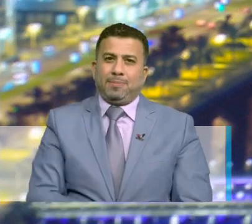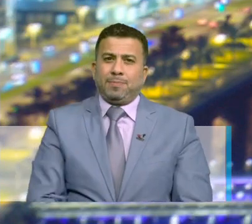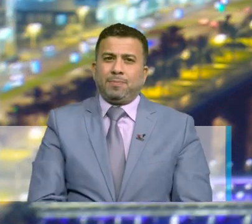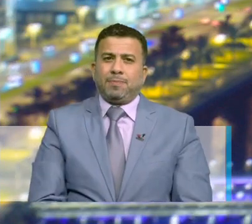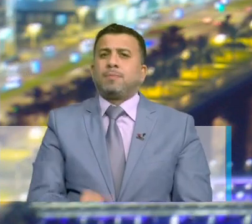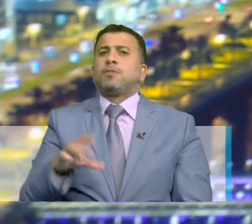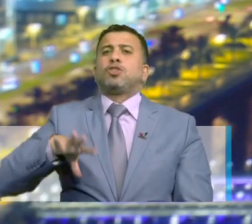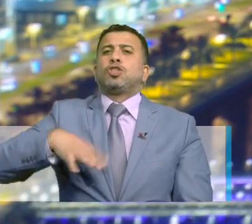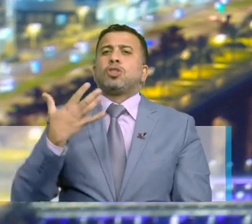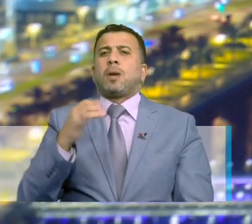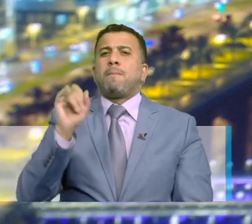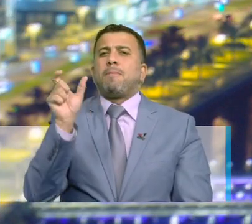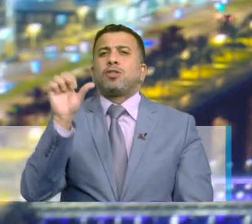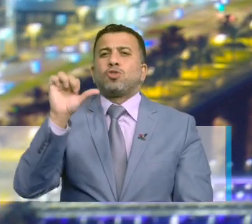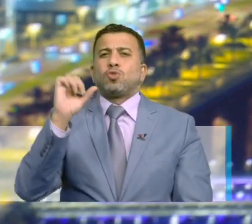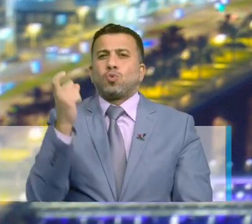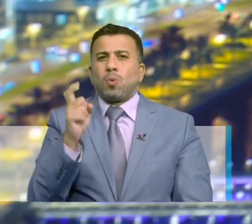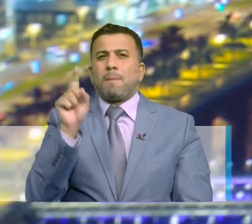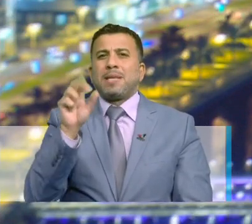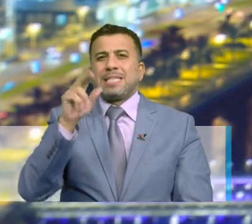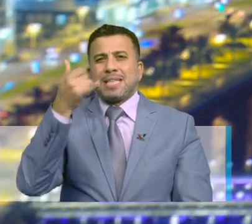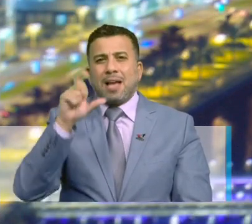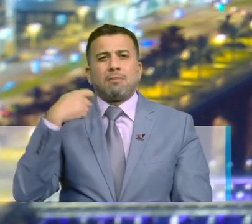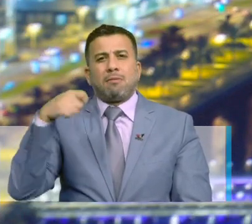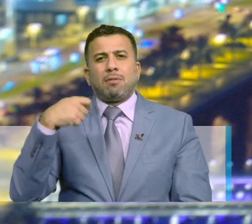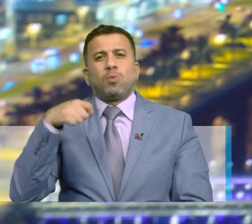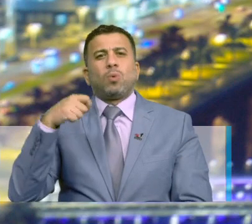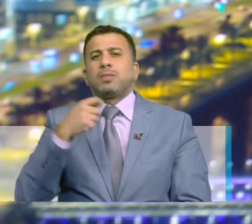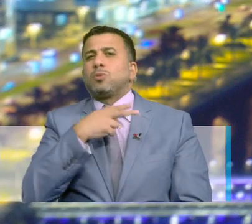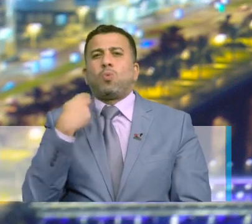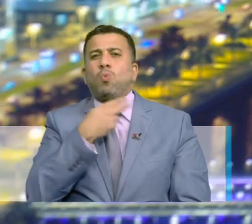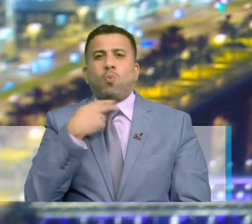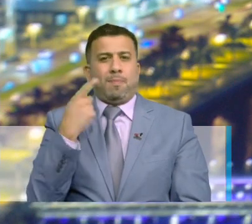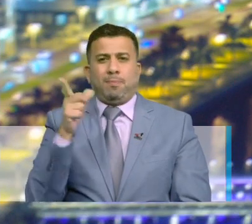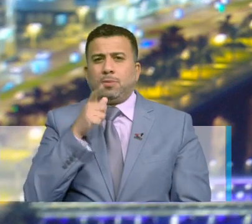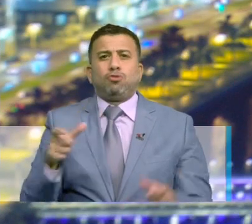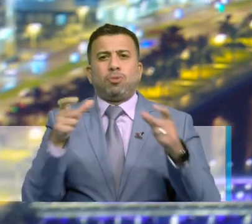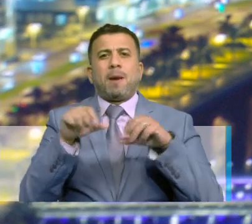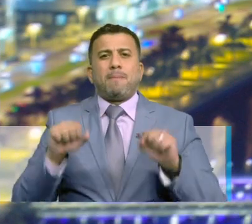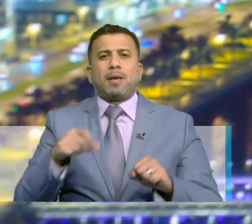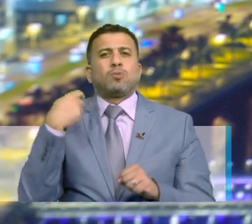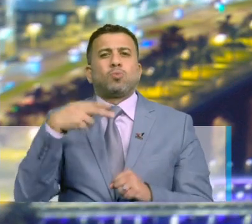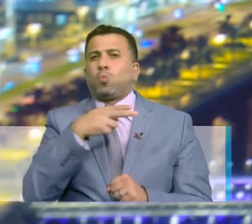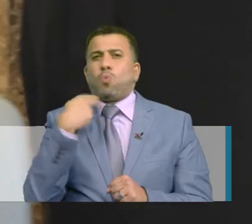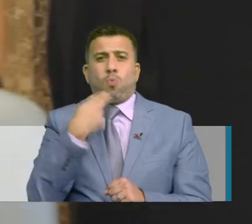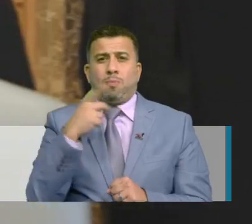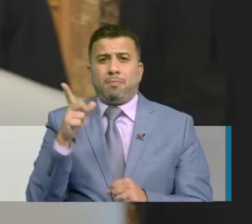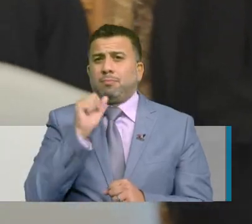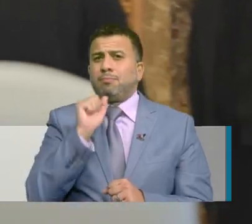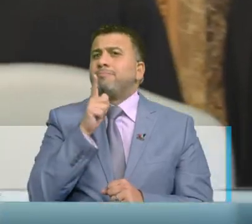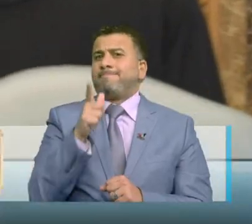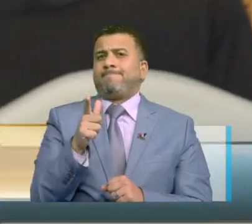ترا اساس اسمه الشيخ منصور بن زايد ال نهيان نايب رئيس مجلس الوزراء وزير الديوان الرئاسه اجتماعه المجلس الوزاري